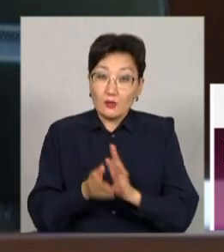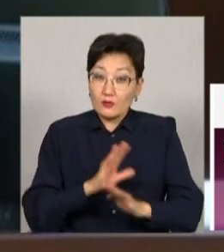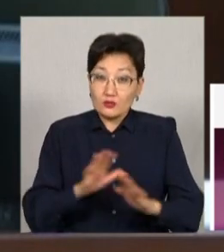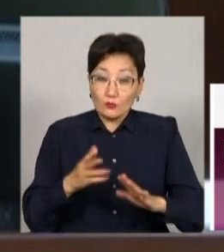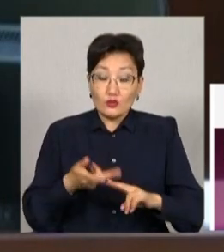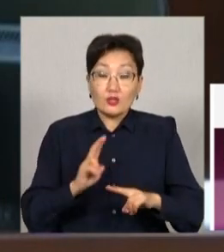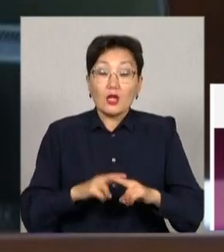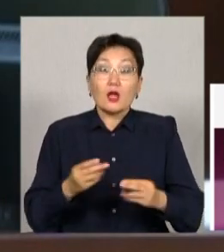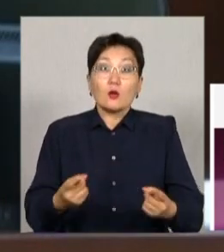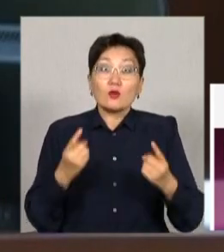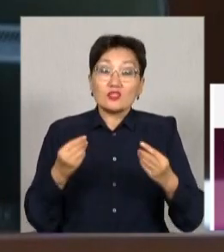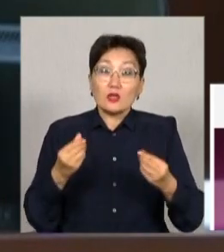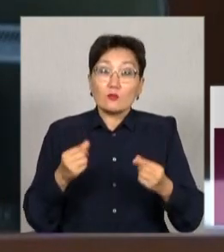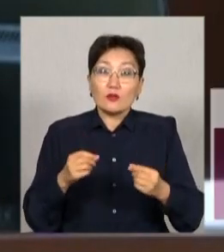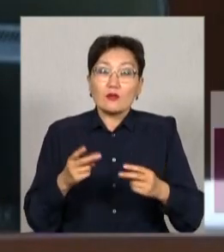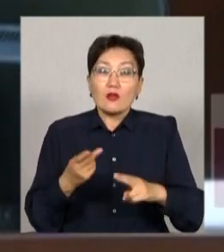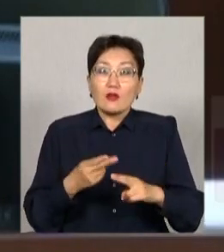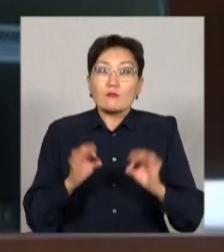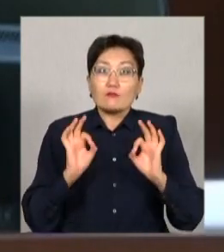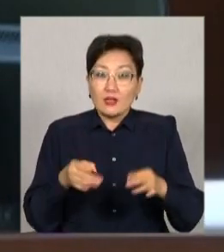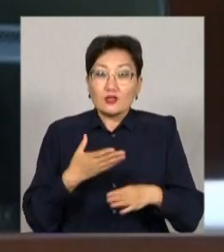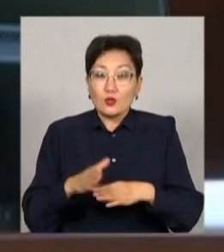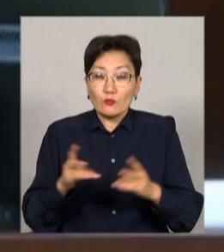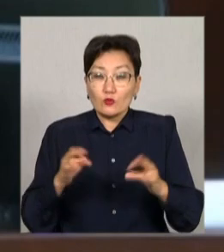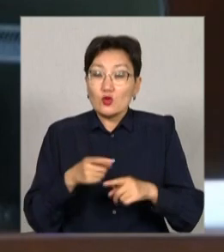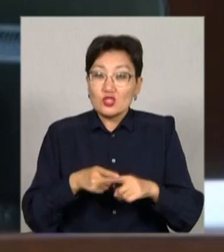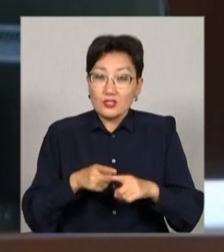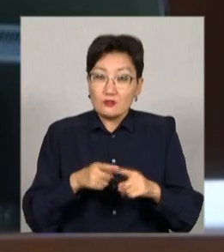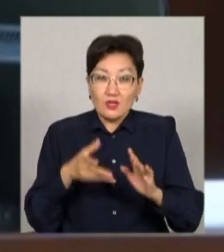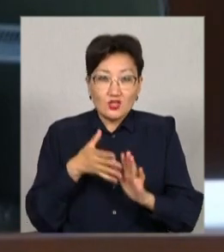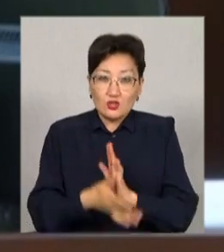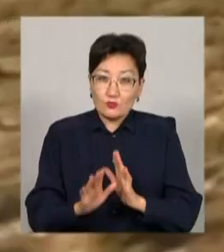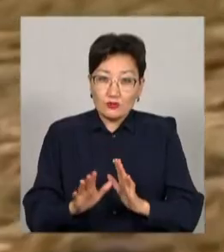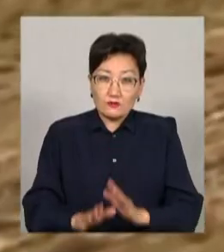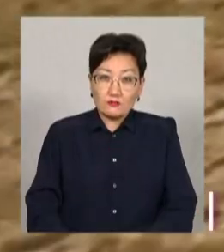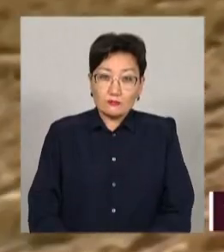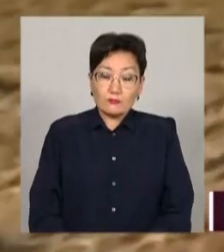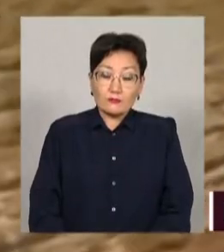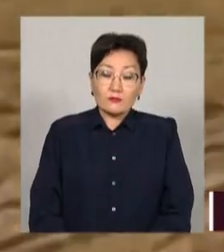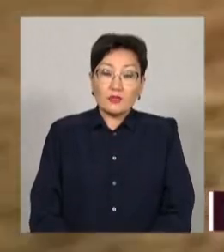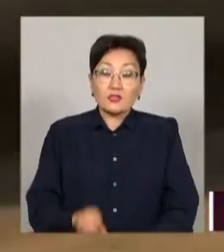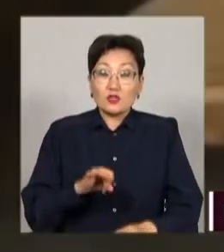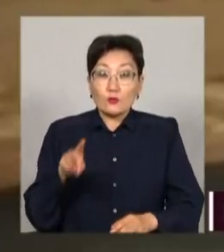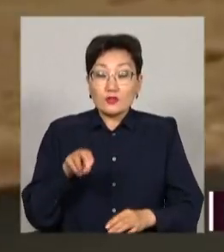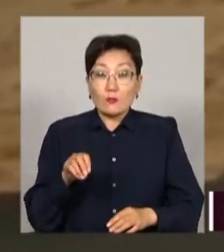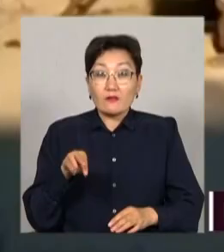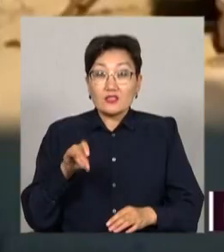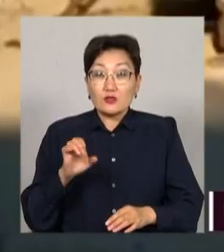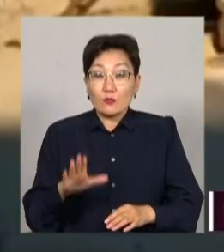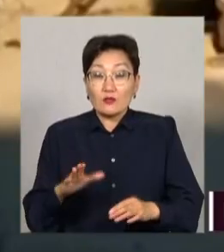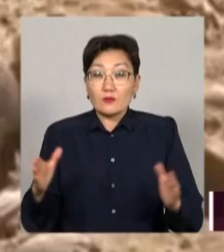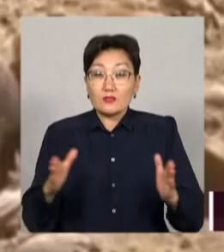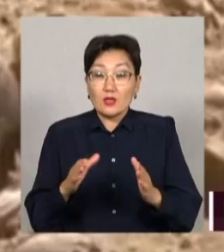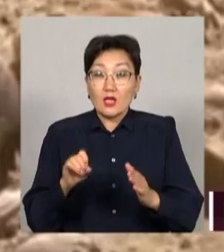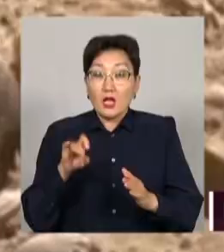Бұл дегеніміз қыруар қаржы мақсатты түрде бөлінген, бірақ жартысы игерілмеді. Сонымен қатар Мәулен Әшімбаев кіші